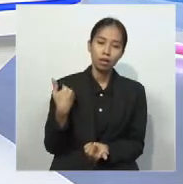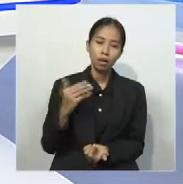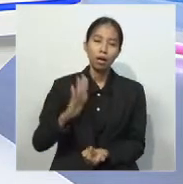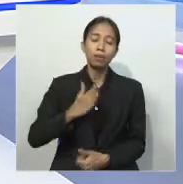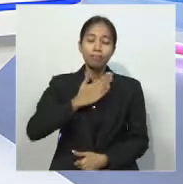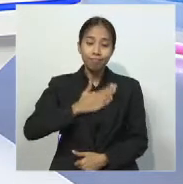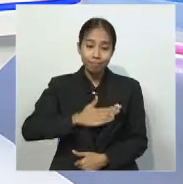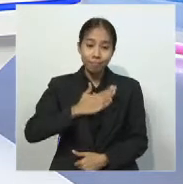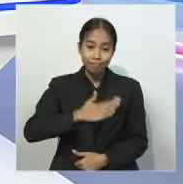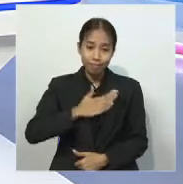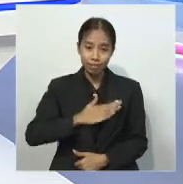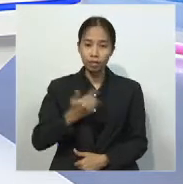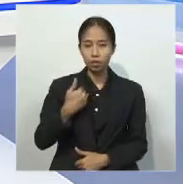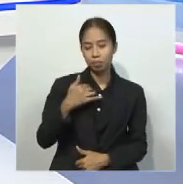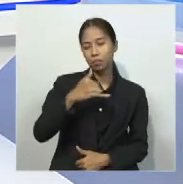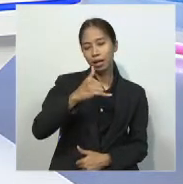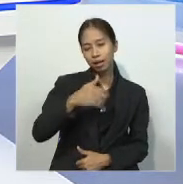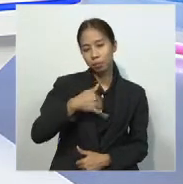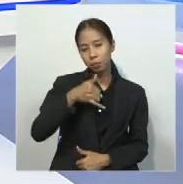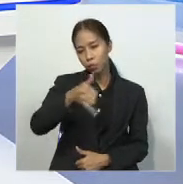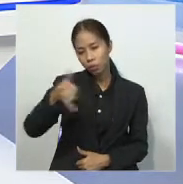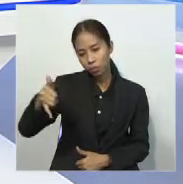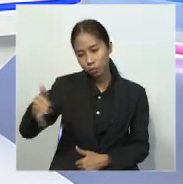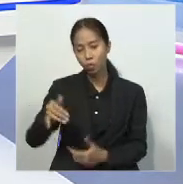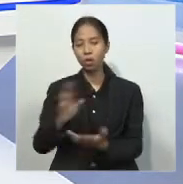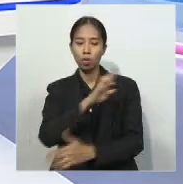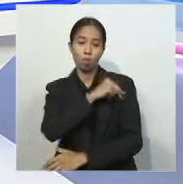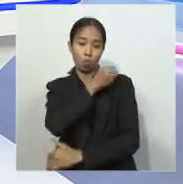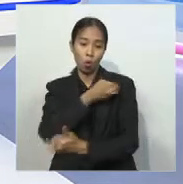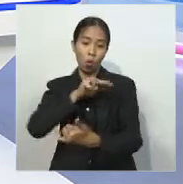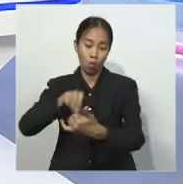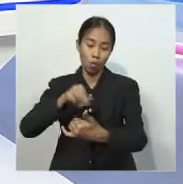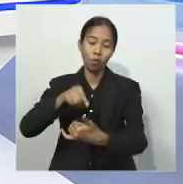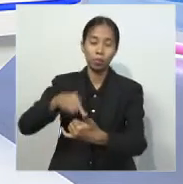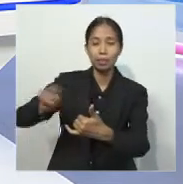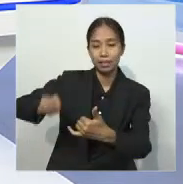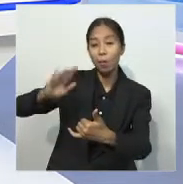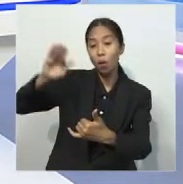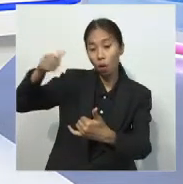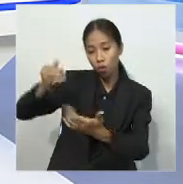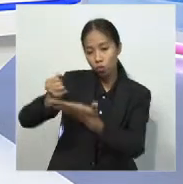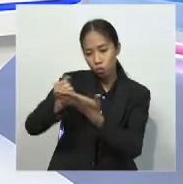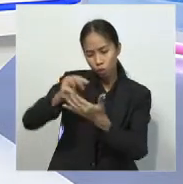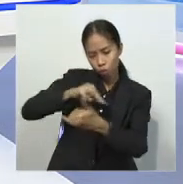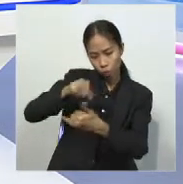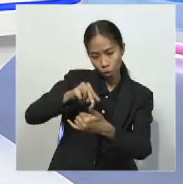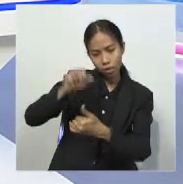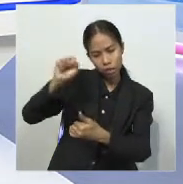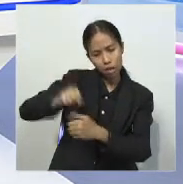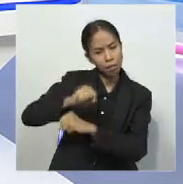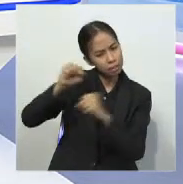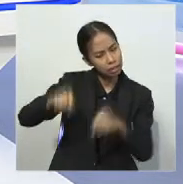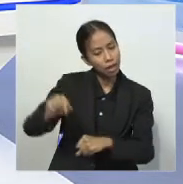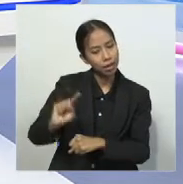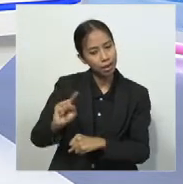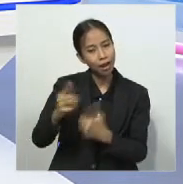จเย็นๆอาจจะสามารถหาคุณหมอซึ่งเป็นหมอรักษาโรคประจำตัวของเราก่อนก็ได้เพื่อให้คุณหมอนั้นช่วยวินิจฉัยซึ่งในส่วนของคลินิ